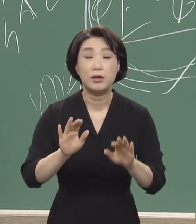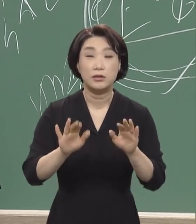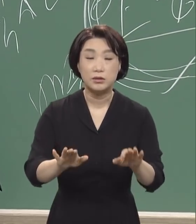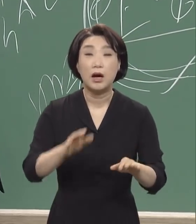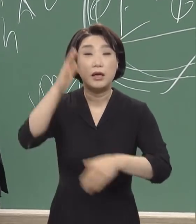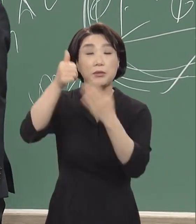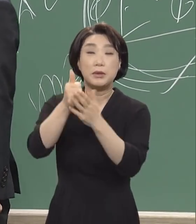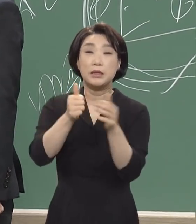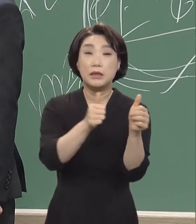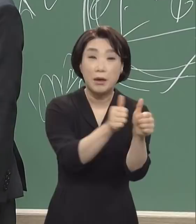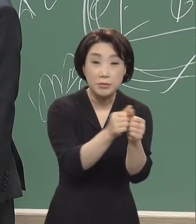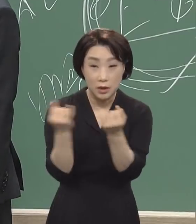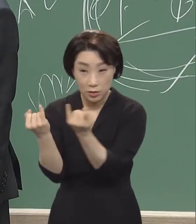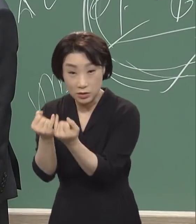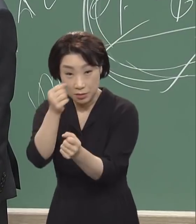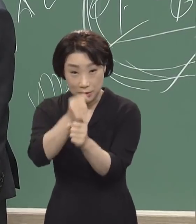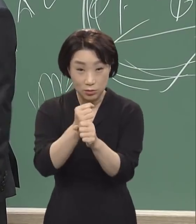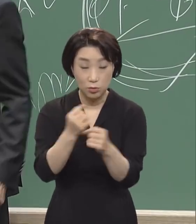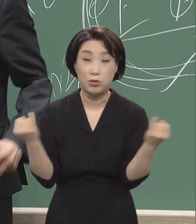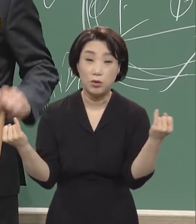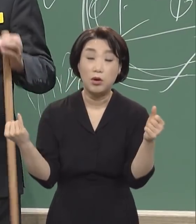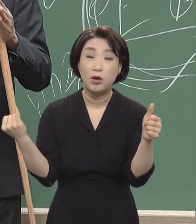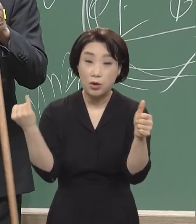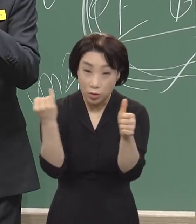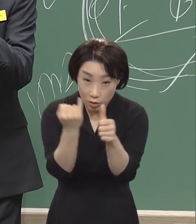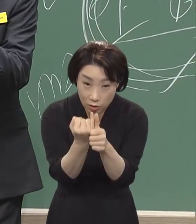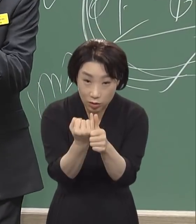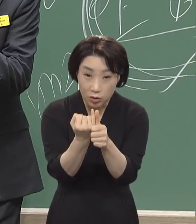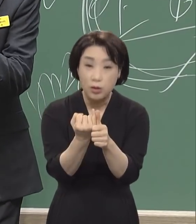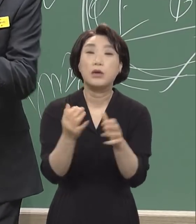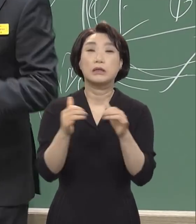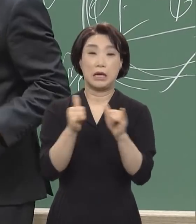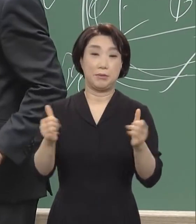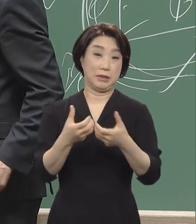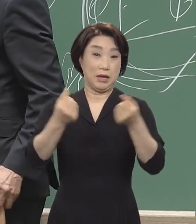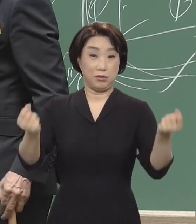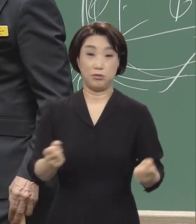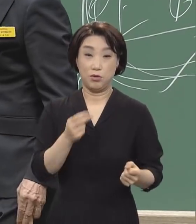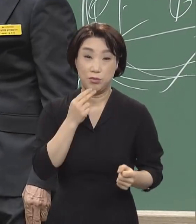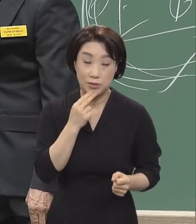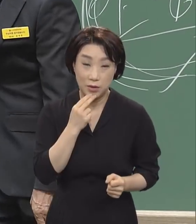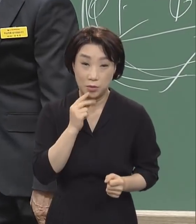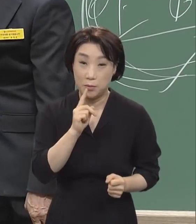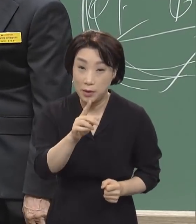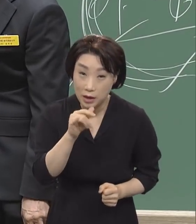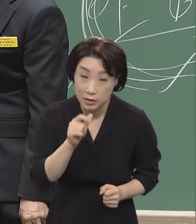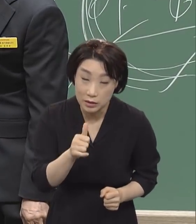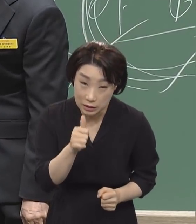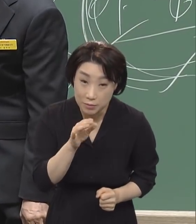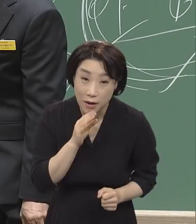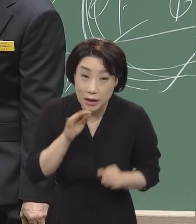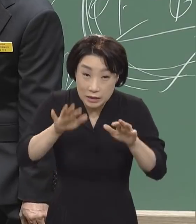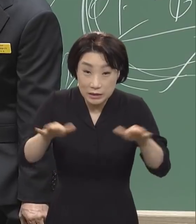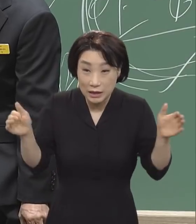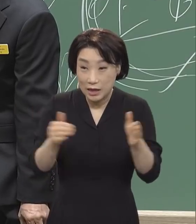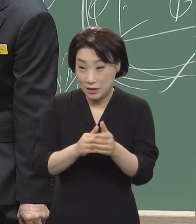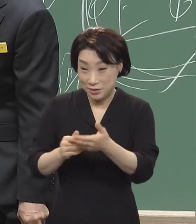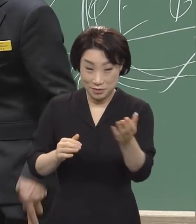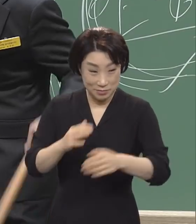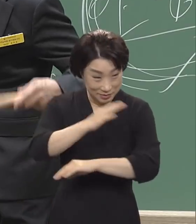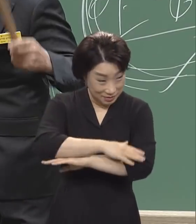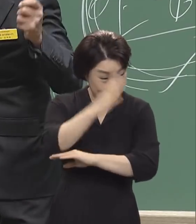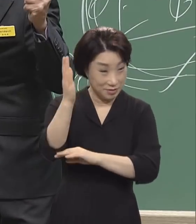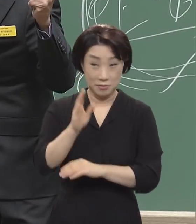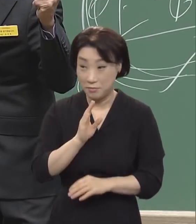만드시고 둘이 앞에 한 몸을 이루고 나누지 못한다 이렇게 말씀하셨어요. 지금까지 맞아요? 틀려요?